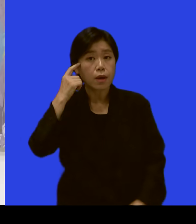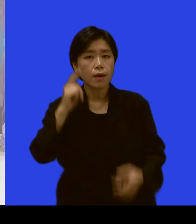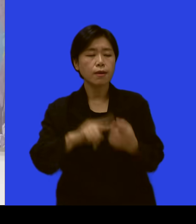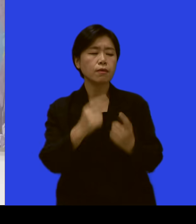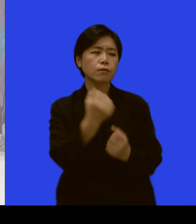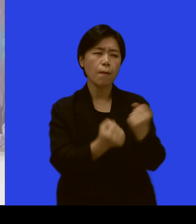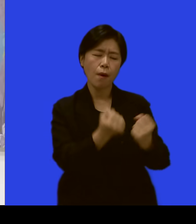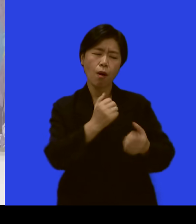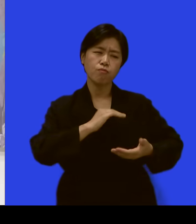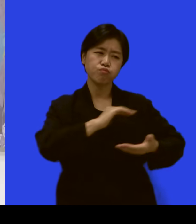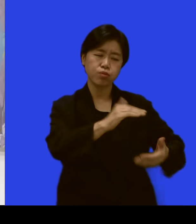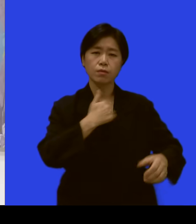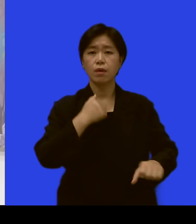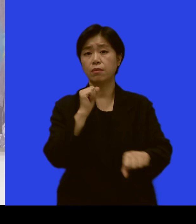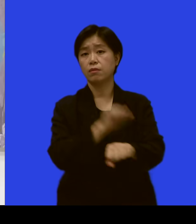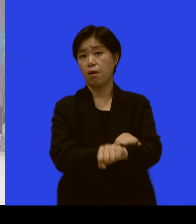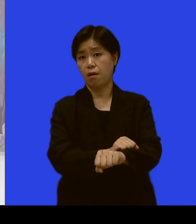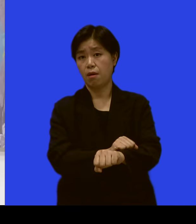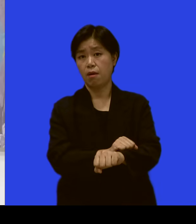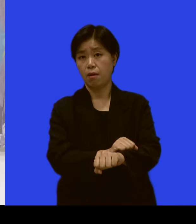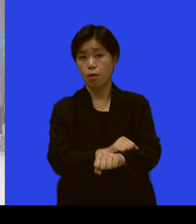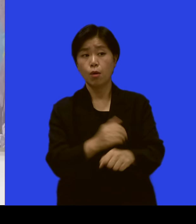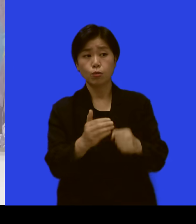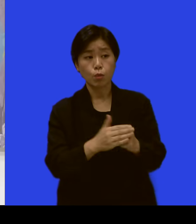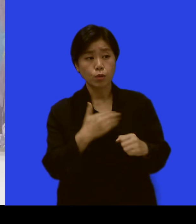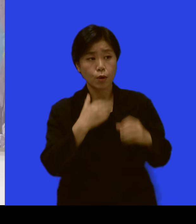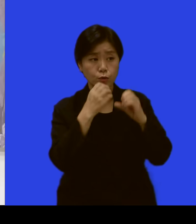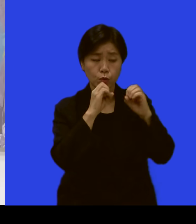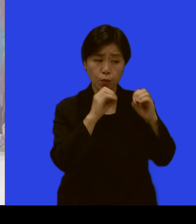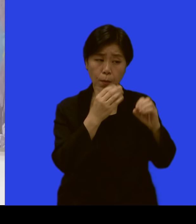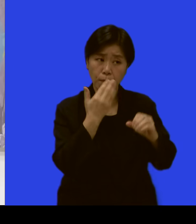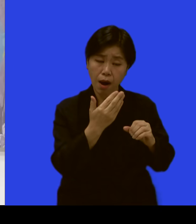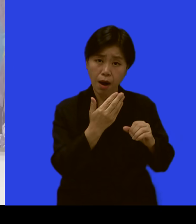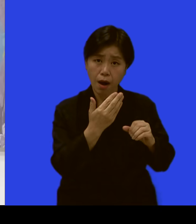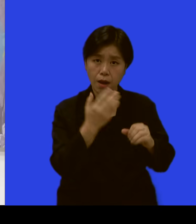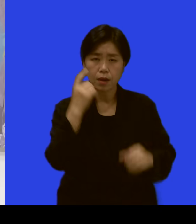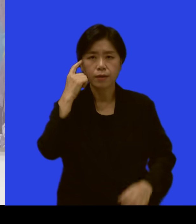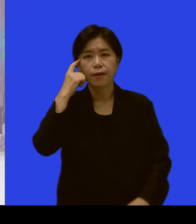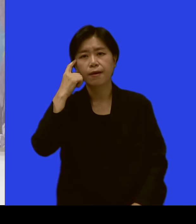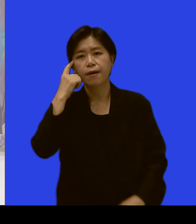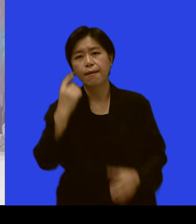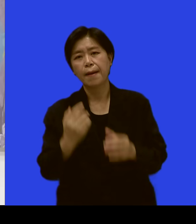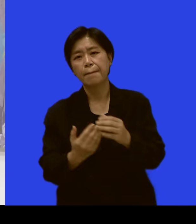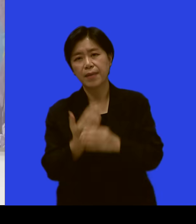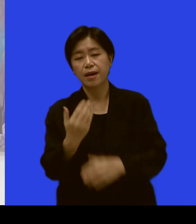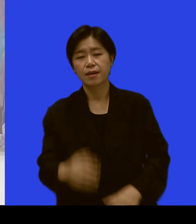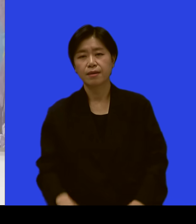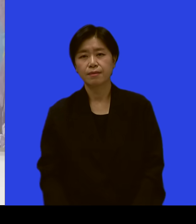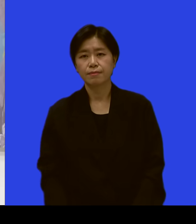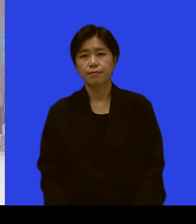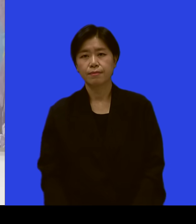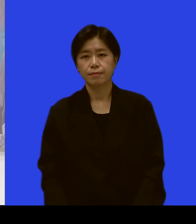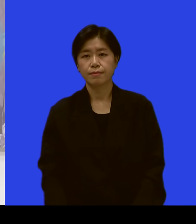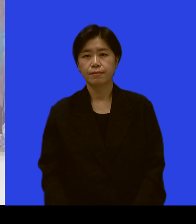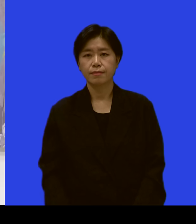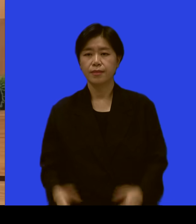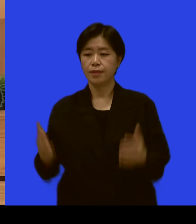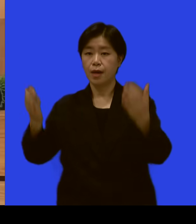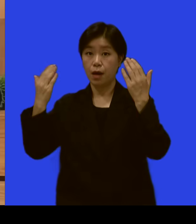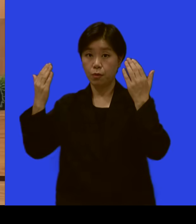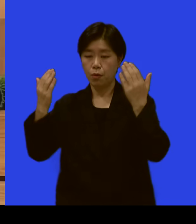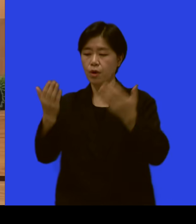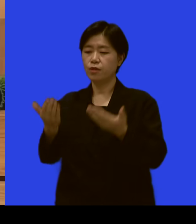내가 제일 잘 아는데 가서 시간 가지고 전도하면 전도 되겠는데 네. 싶은 마음이 들었던 거죠. 예. 그래서 그날 학교